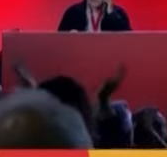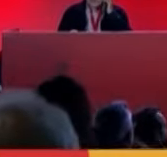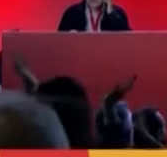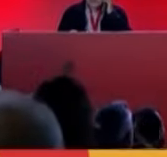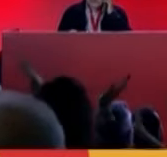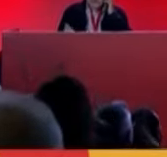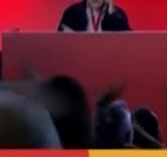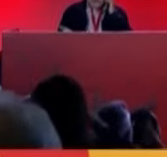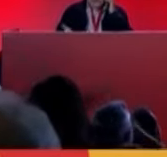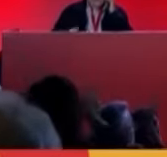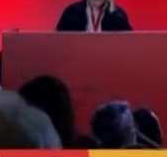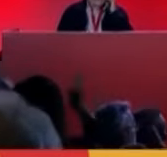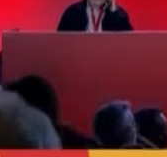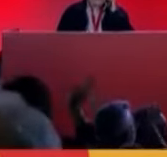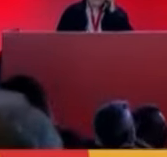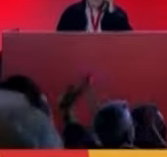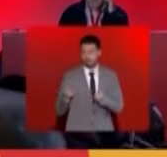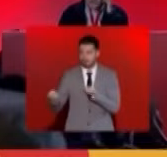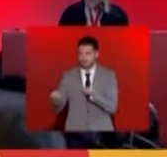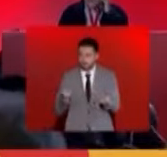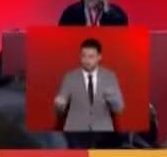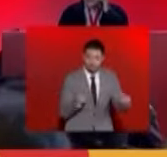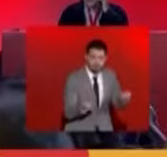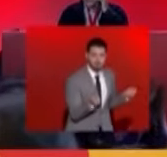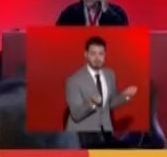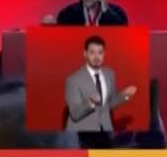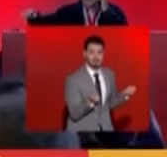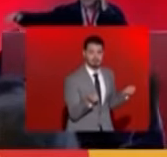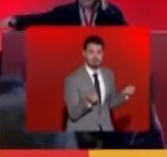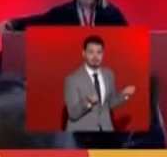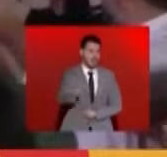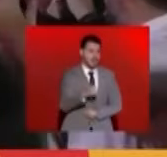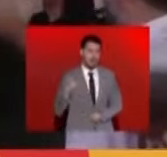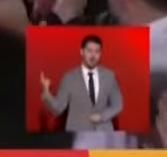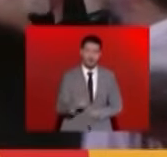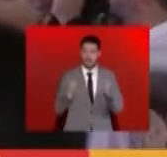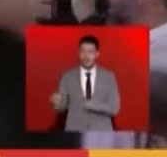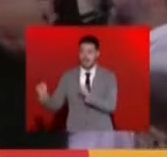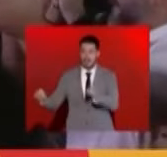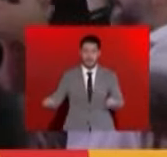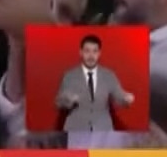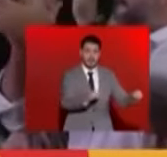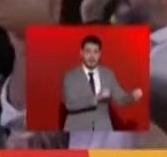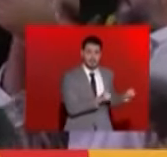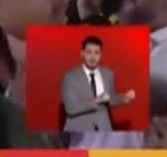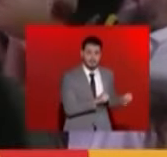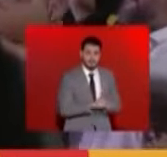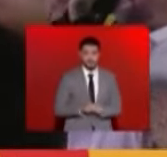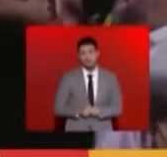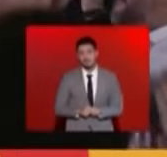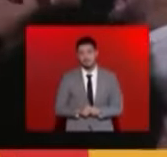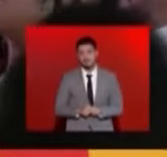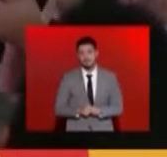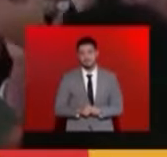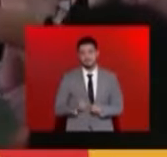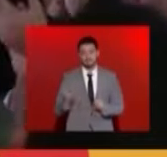την προθυμία του να είναι υποψήφιος. Τον εξέλεξαν οι ψηφοφόροι του ΣΥΡΙΖΑ, τα μέλη και στελέχη του ΣΥΡΙΖΑ. Και τα αποτελέσματα